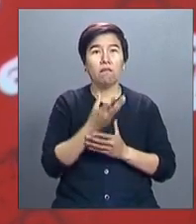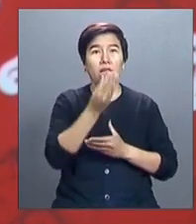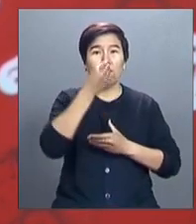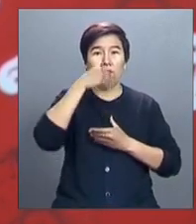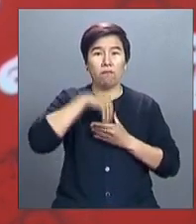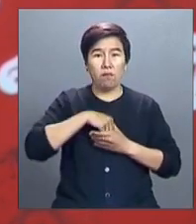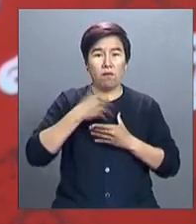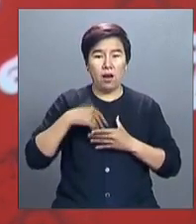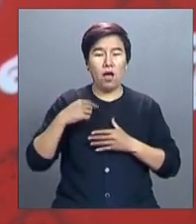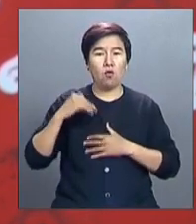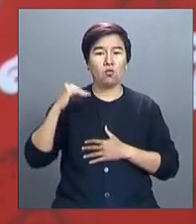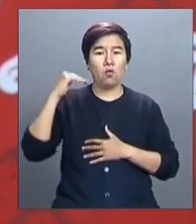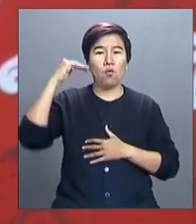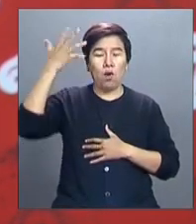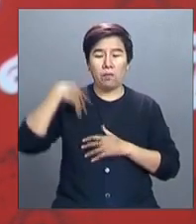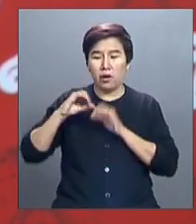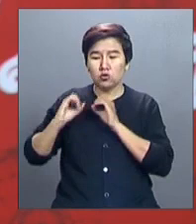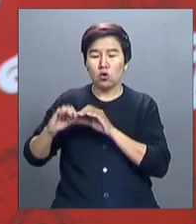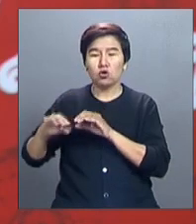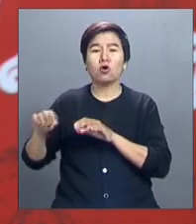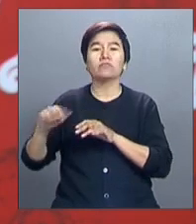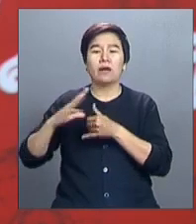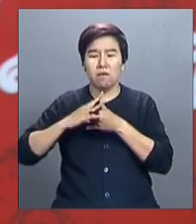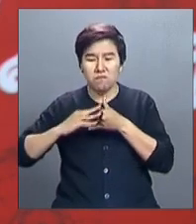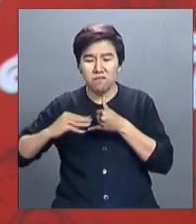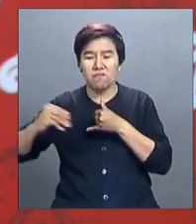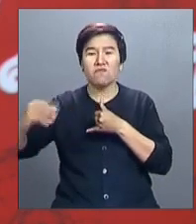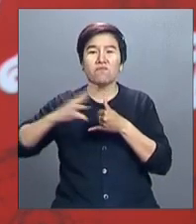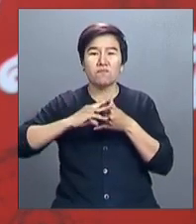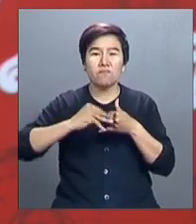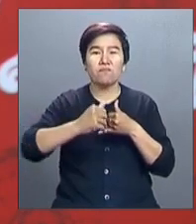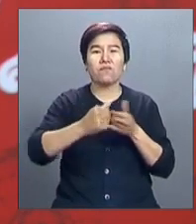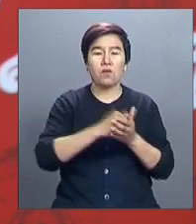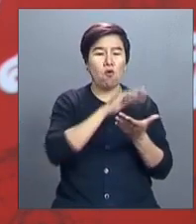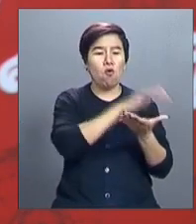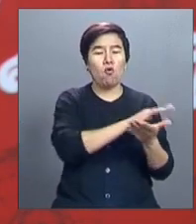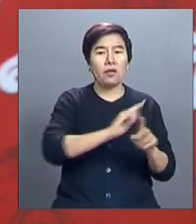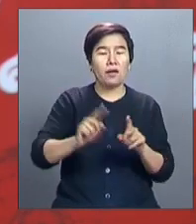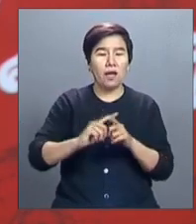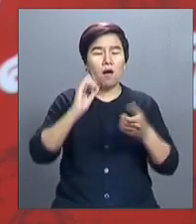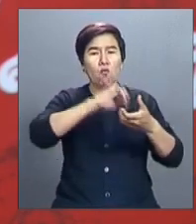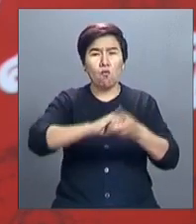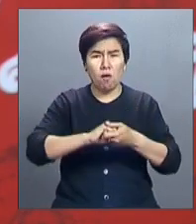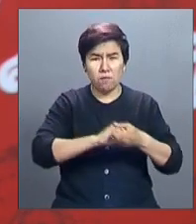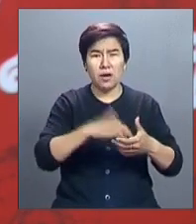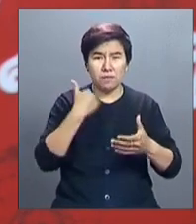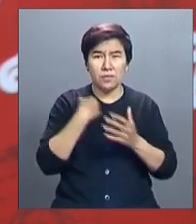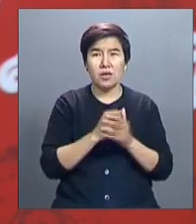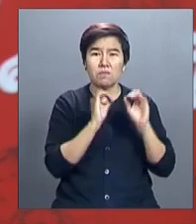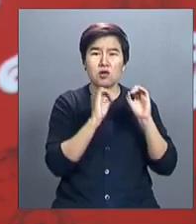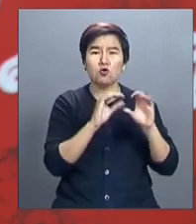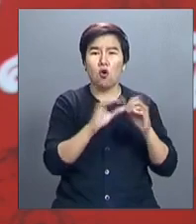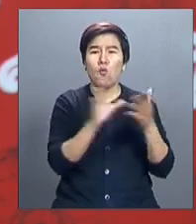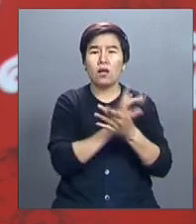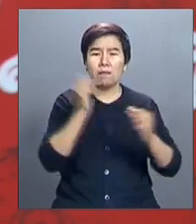ยถ่ายทอดอีกทีนึงนะเด็กพวกนี้เป็นเด็กนักเรียนส่วนใหญ่นะฮะโรงเรียนต่างๆก็ยังให้ความร่วมมือสอนศิลปะการแสดงไท